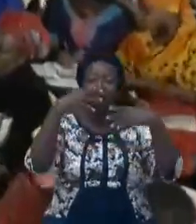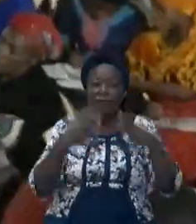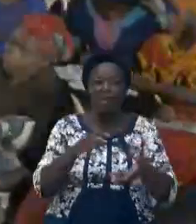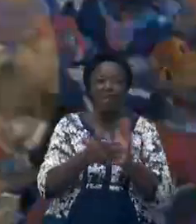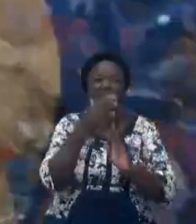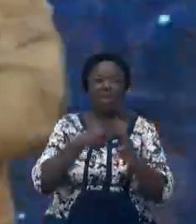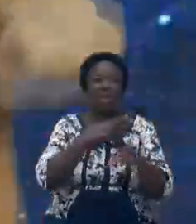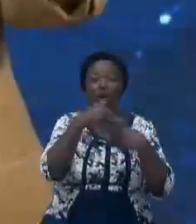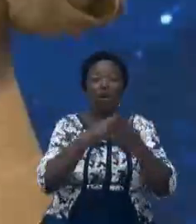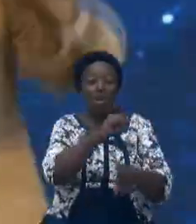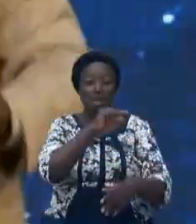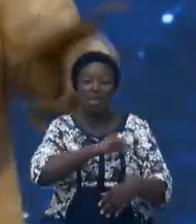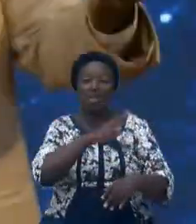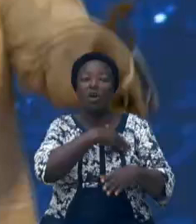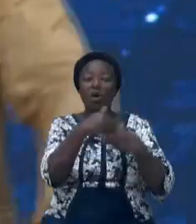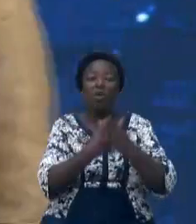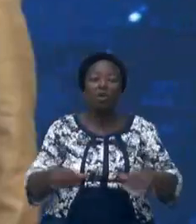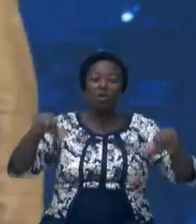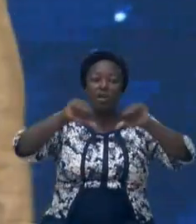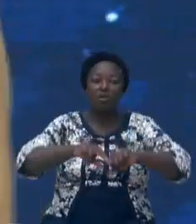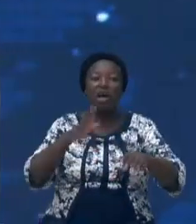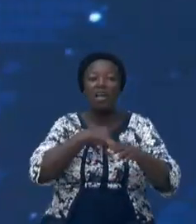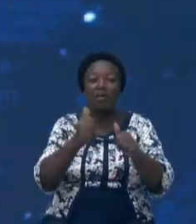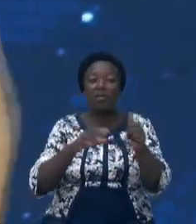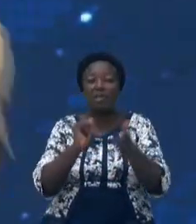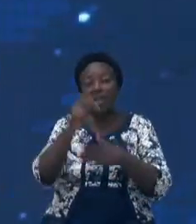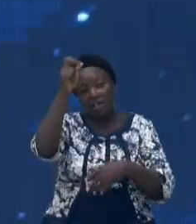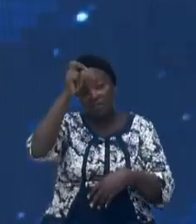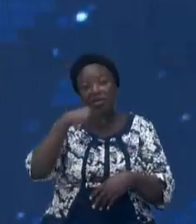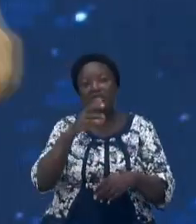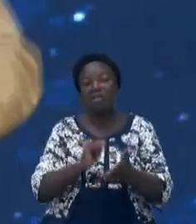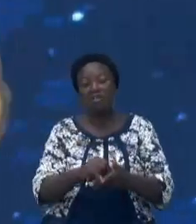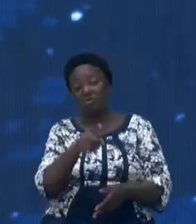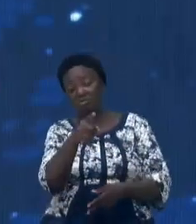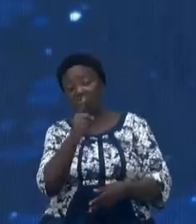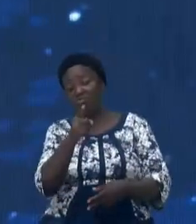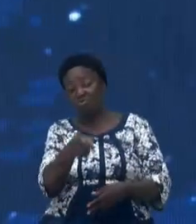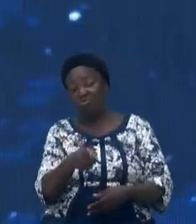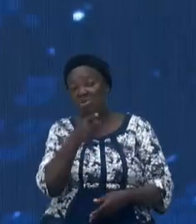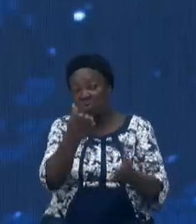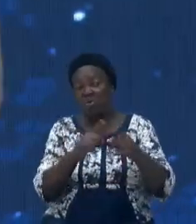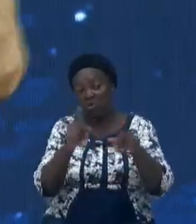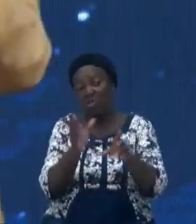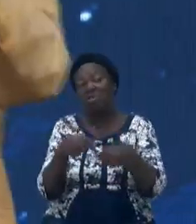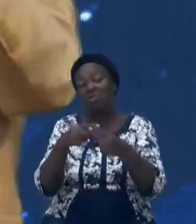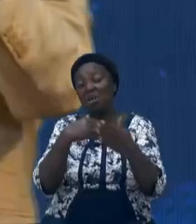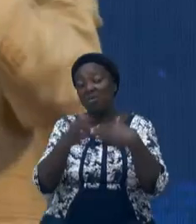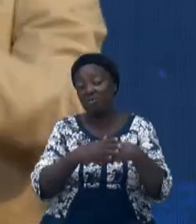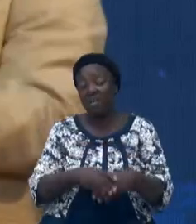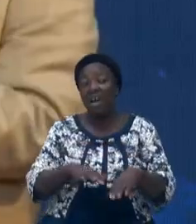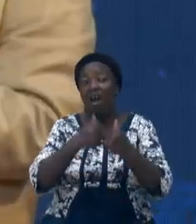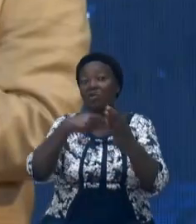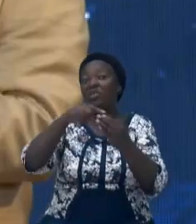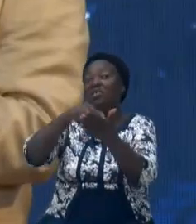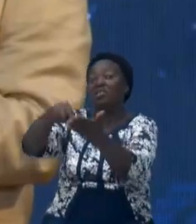aller aussi tout est accompli toute la culpabilité tout la condamnation et tout ce que ça te disais à toi